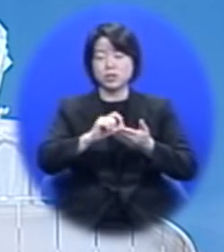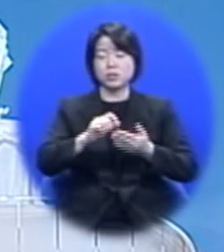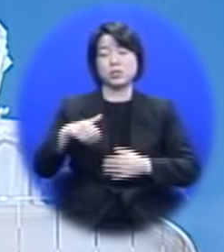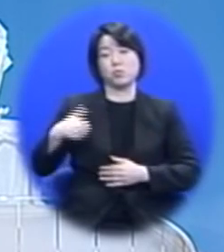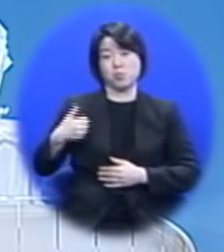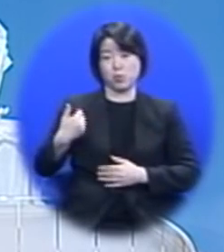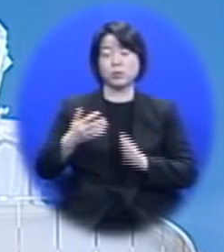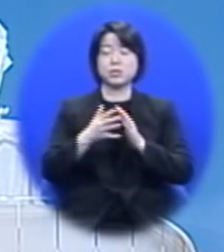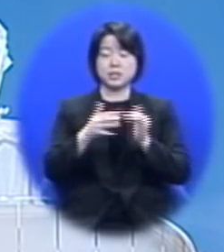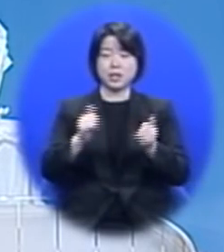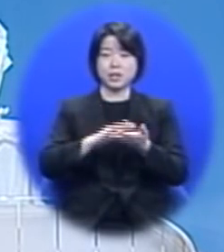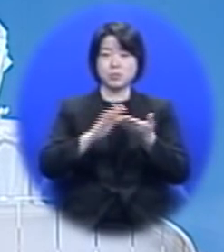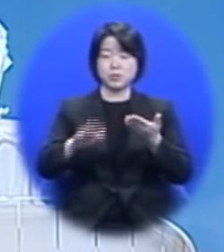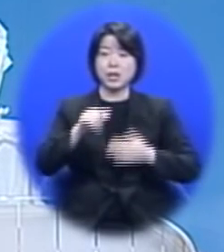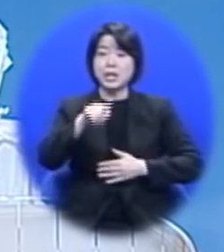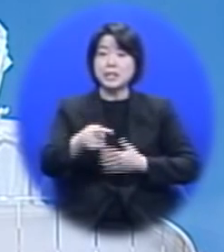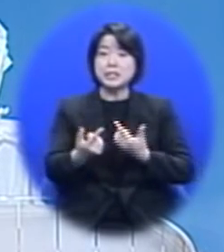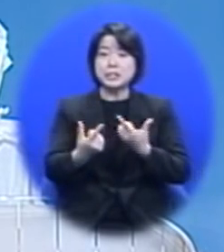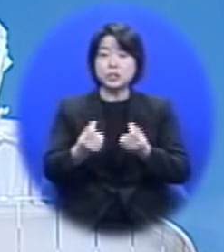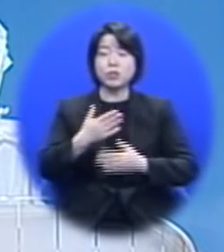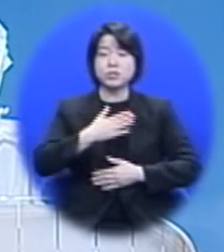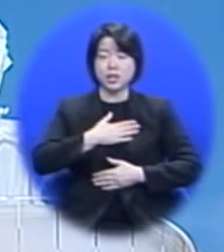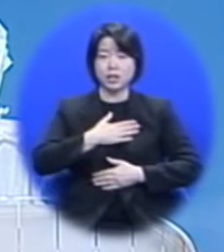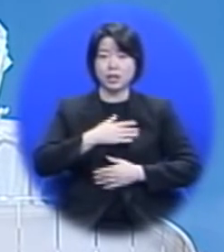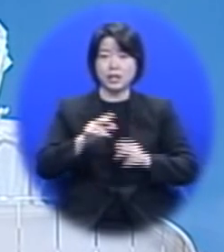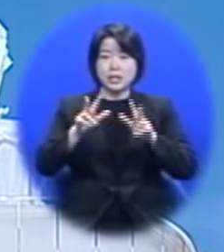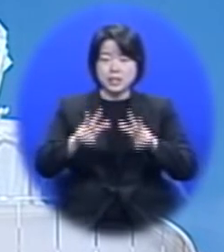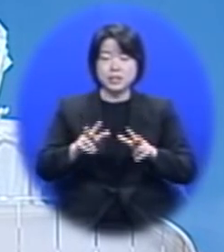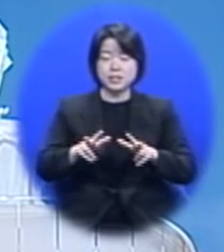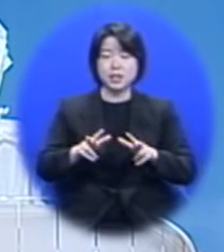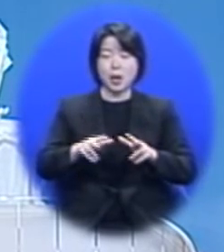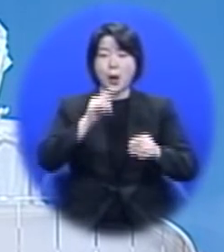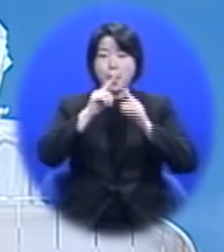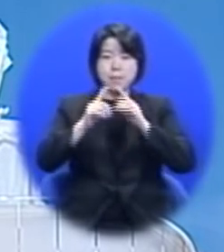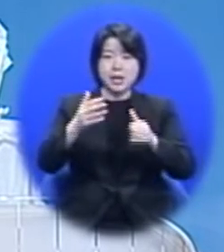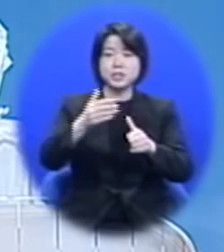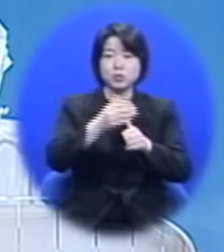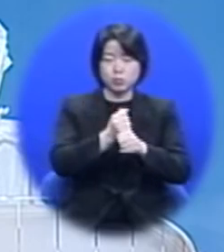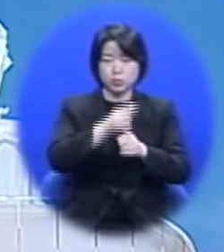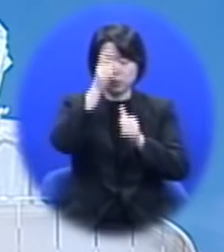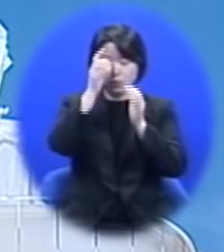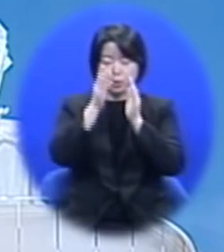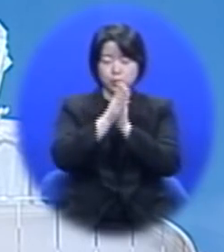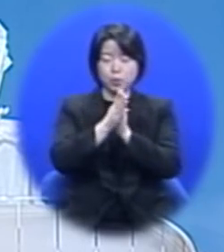사람이었습니다. 그런 제가 이제 말씀을 붙들고 기도하는 사람이 되었습니다.